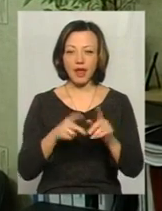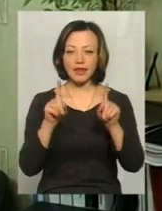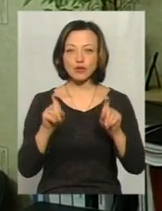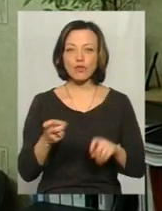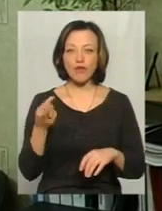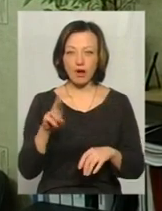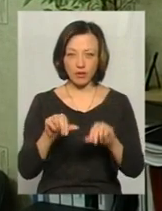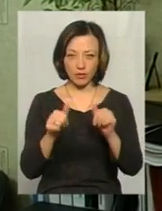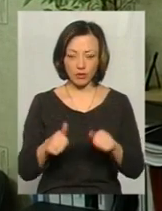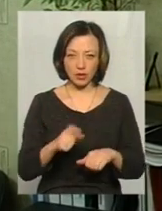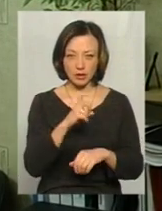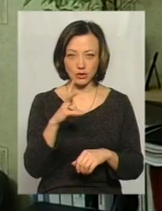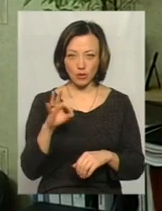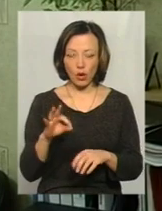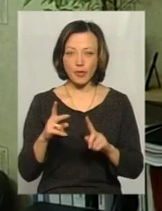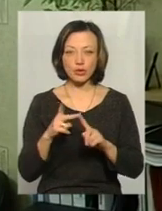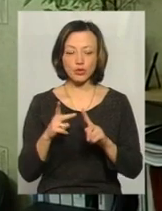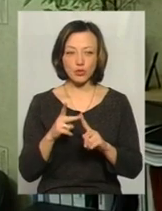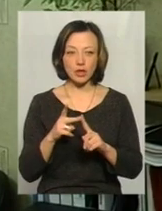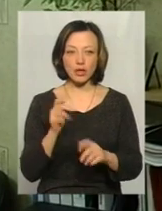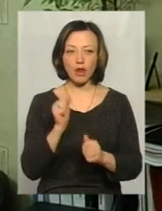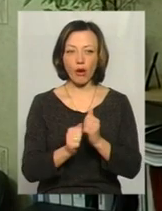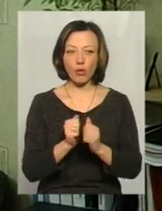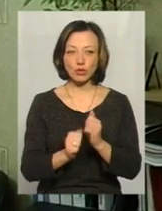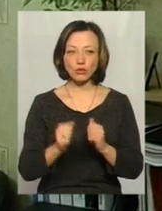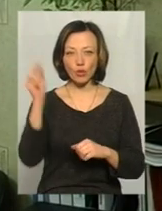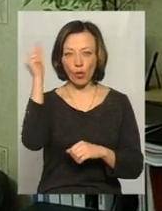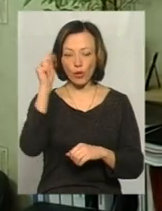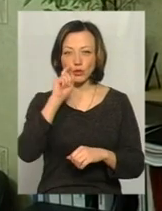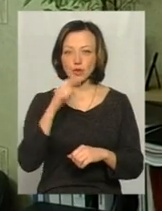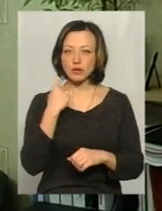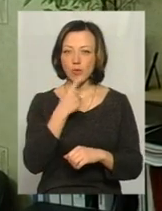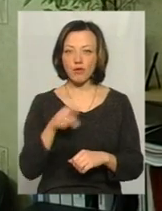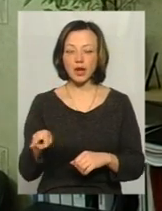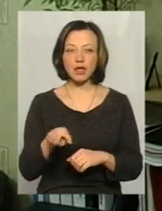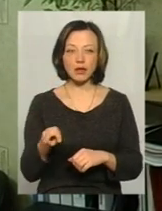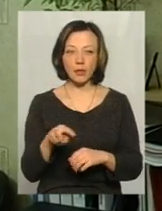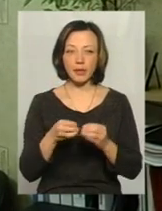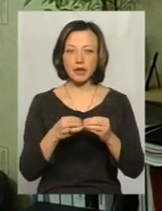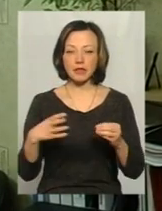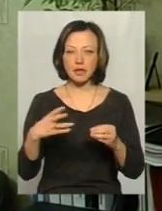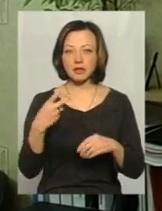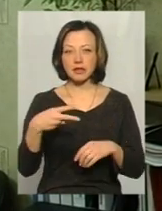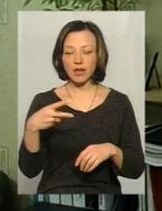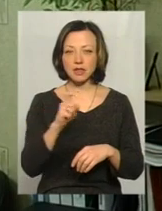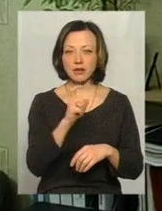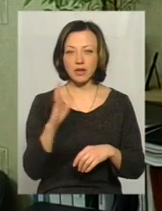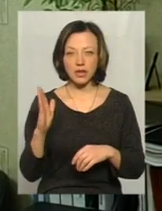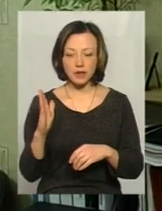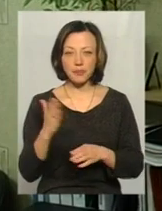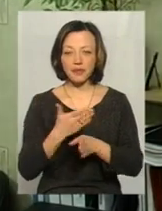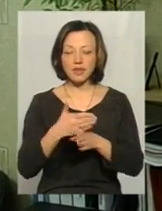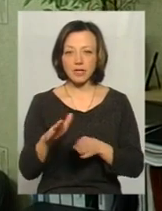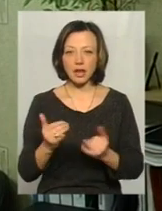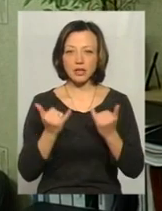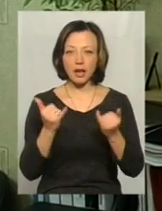у формі ЗНО. По-друге, на кожному уроці української мови літератури 15-20 хвилин